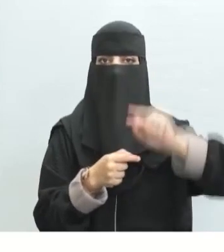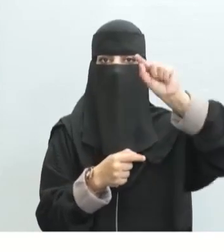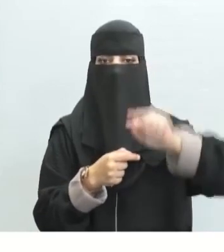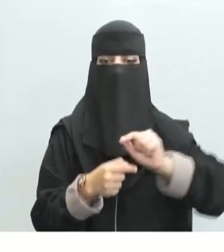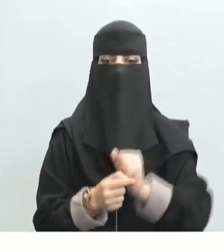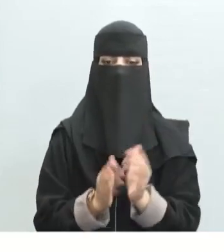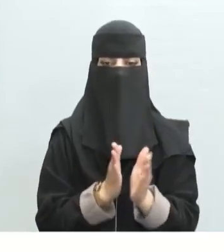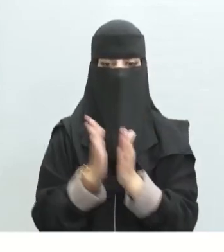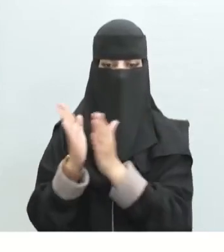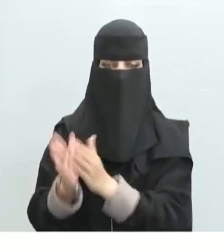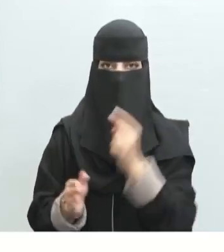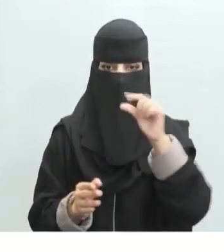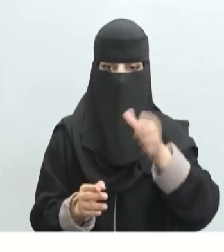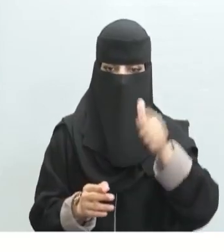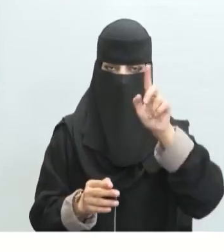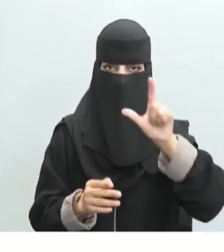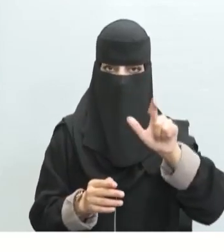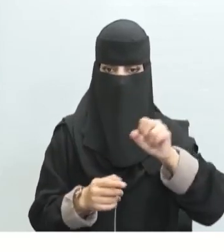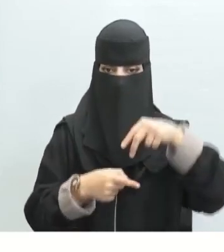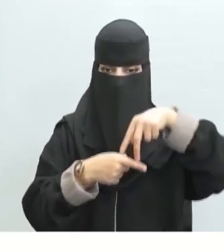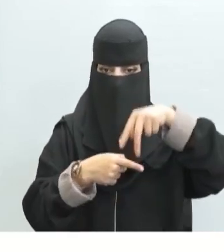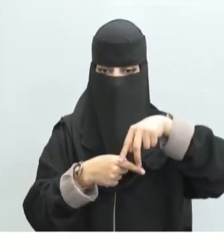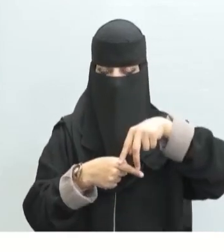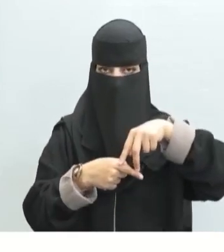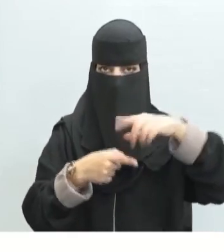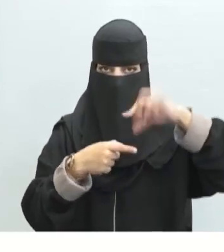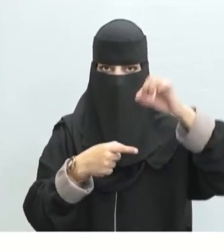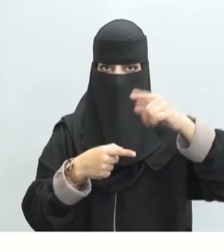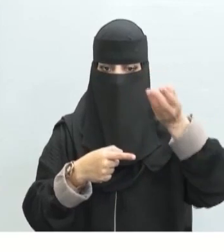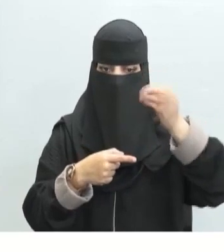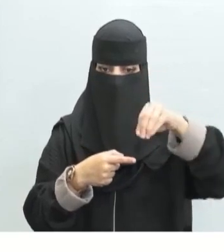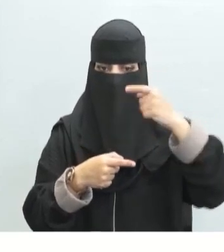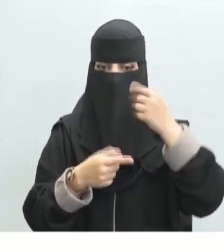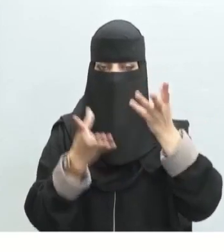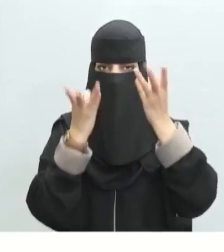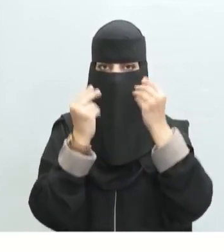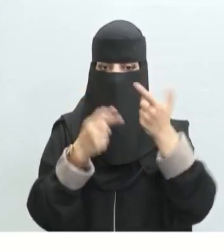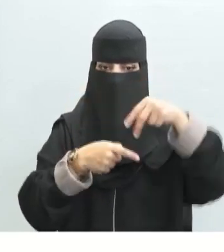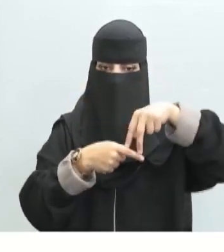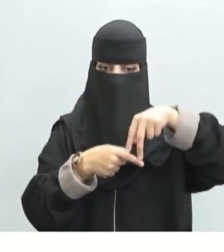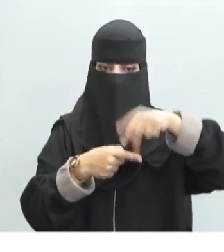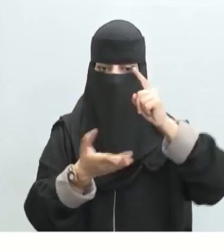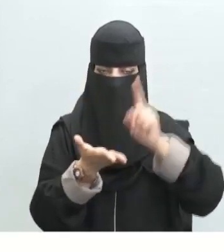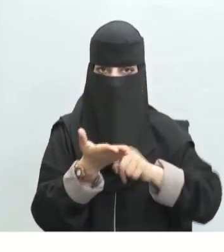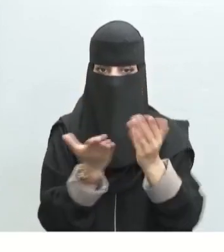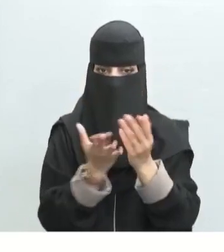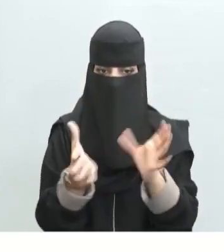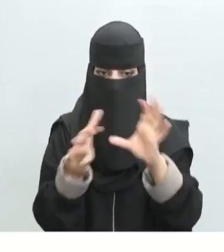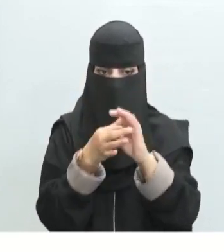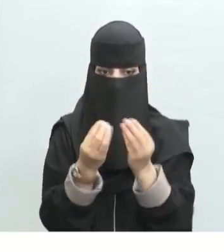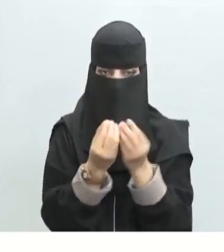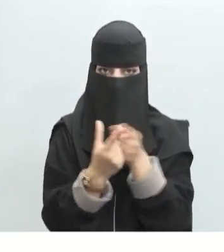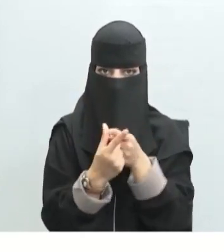الارتفاع الدوال المثلثيه للزوايا الحاده يعرف حساب المثلثات بانه دراسه